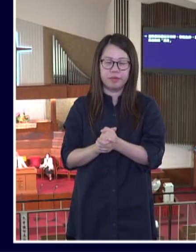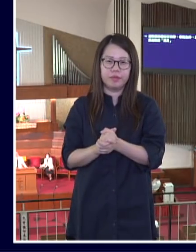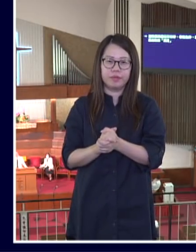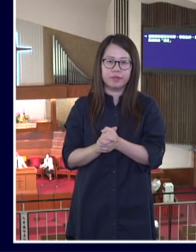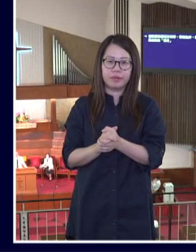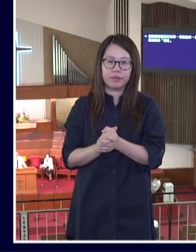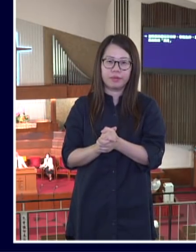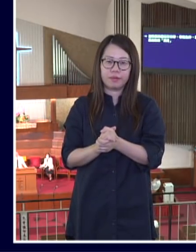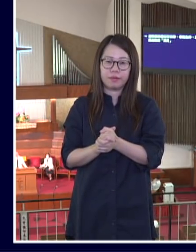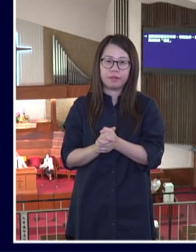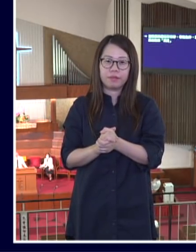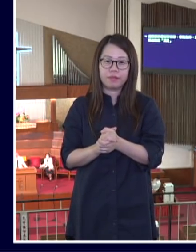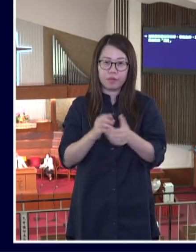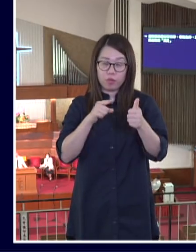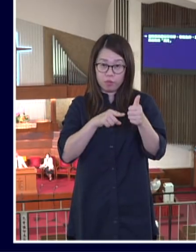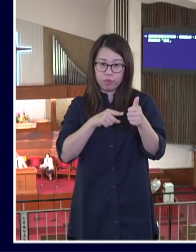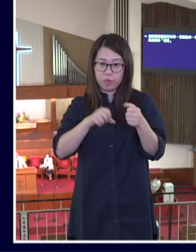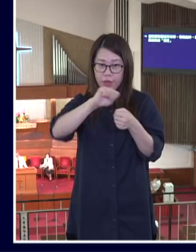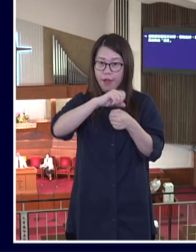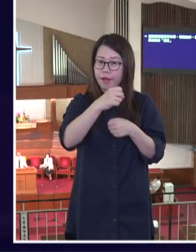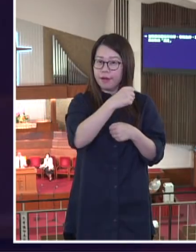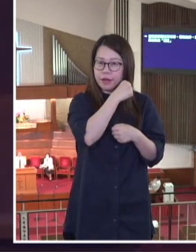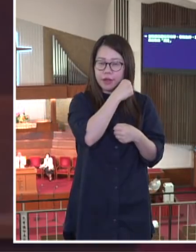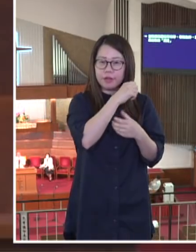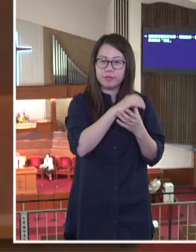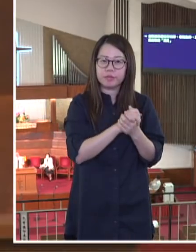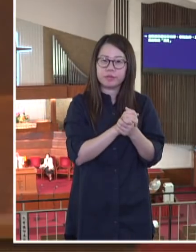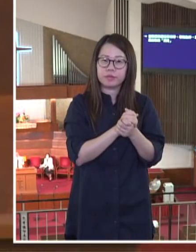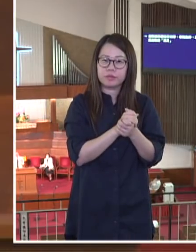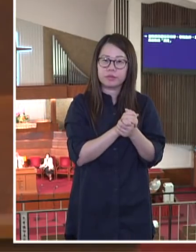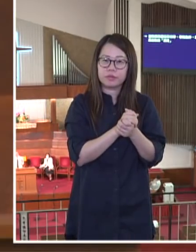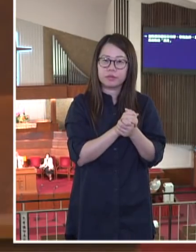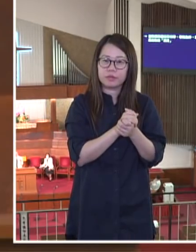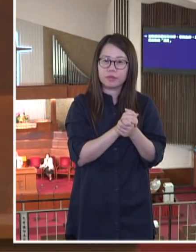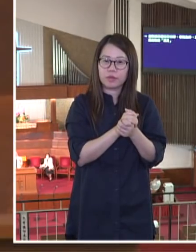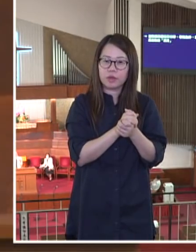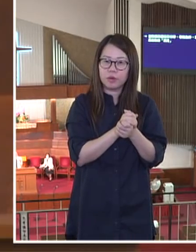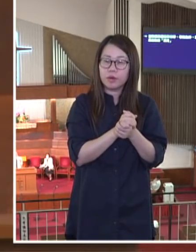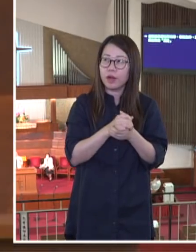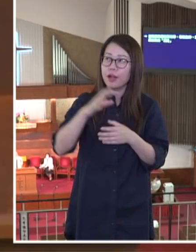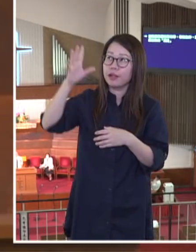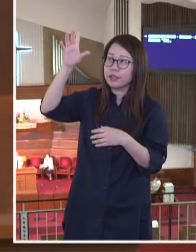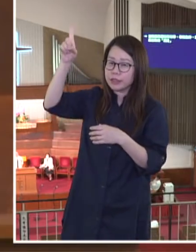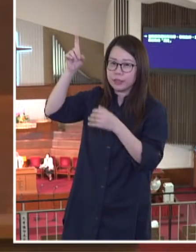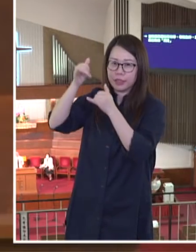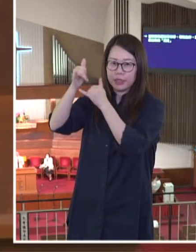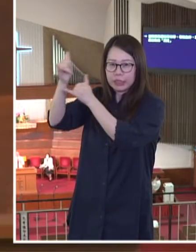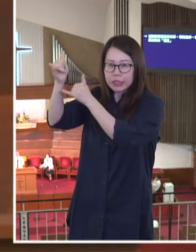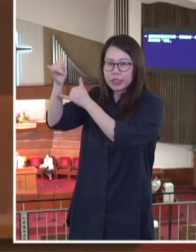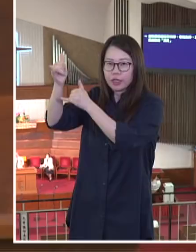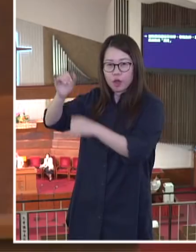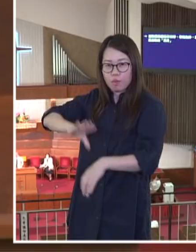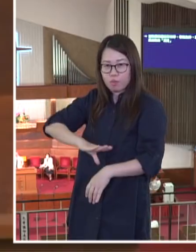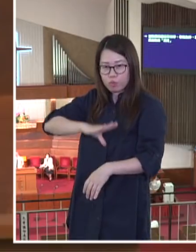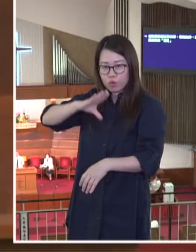加勒来到讲这一段说话的时候呢，他不是告诉人知我几威，不是告诉人知我几